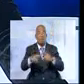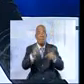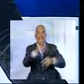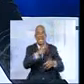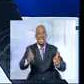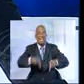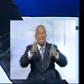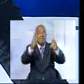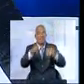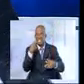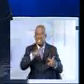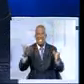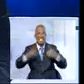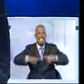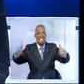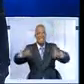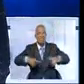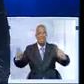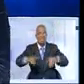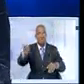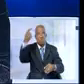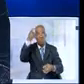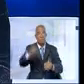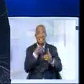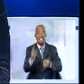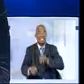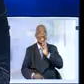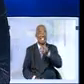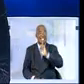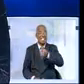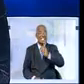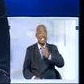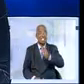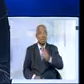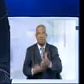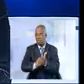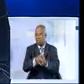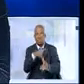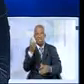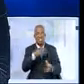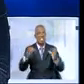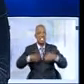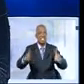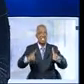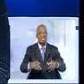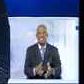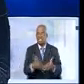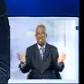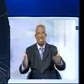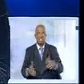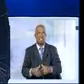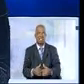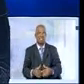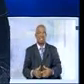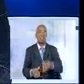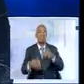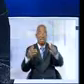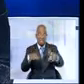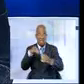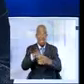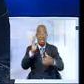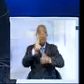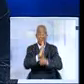la Construction lors de la 10e édition de la tribune débat les grands rendez-vous de Fraternité Matin sur le thème « La